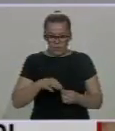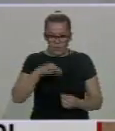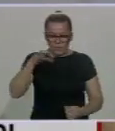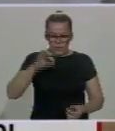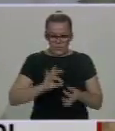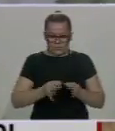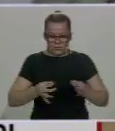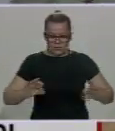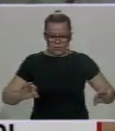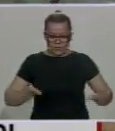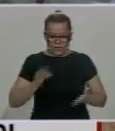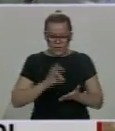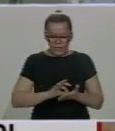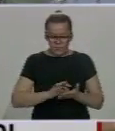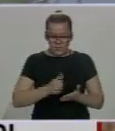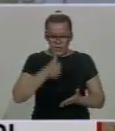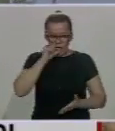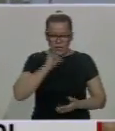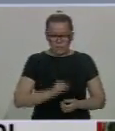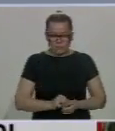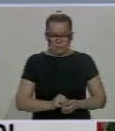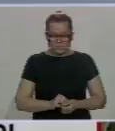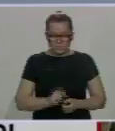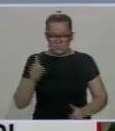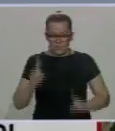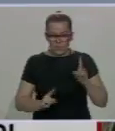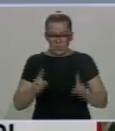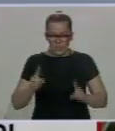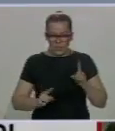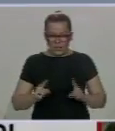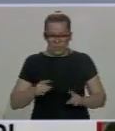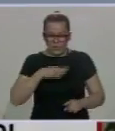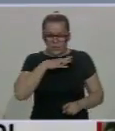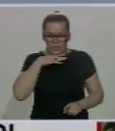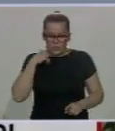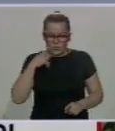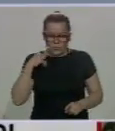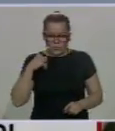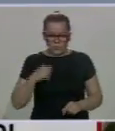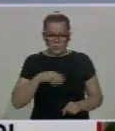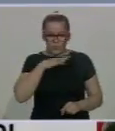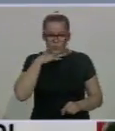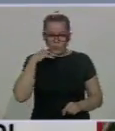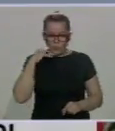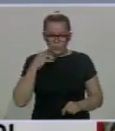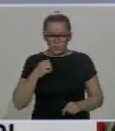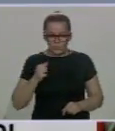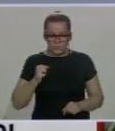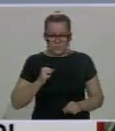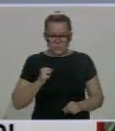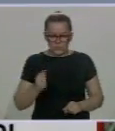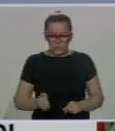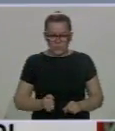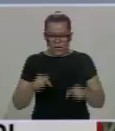cauza lipsei de apă. Dacă vine arșița, e cea mai grea problemă. Pentru că